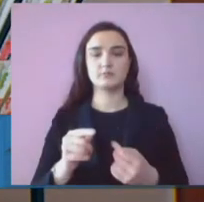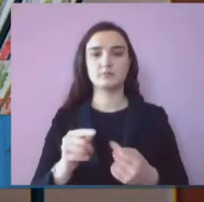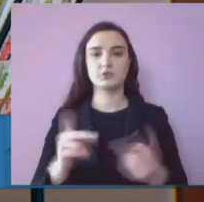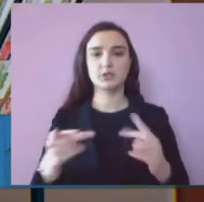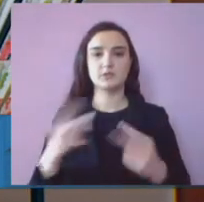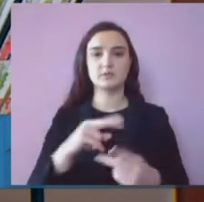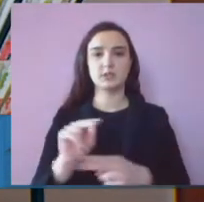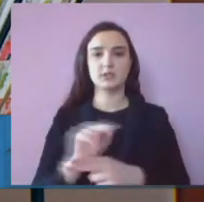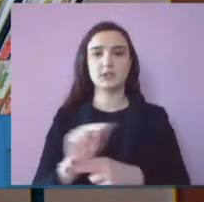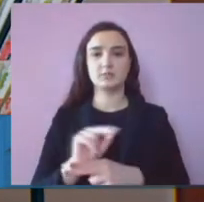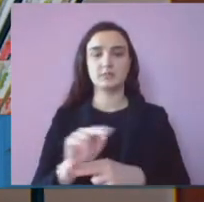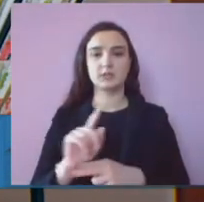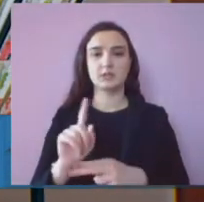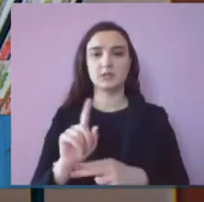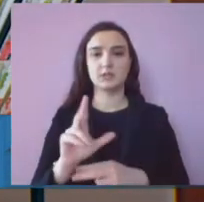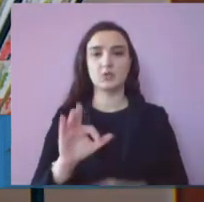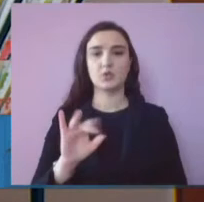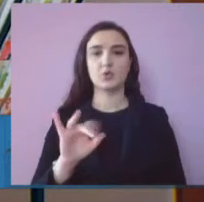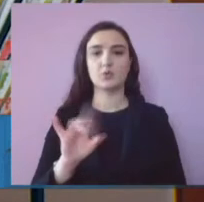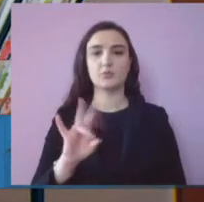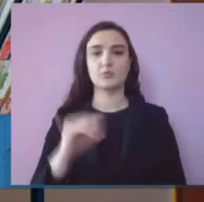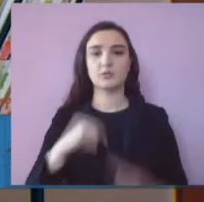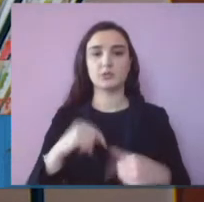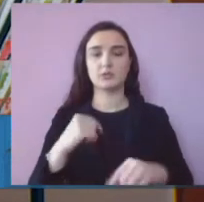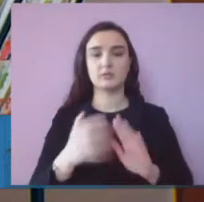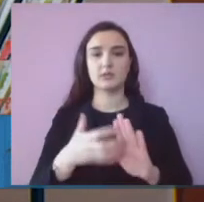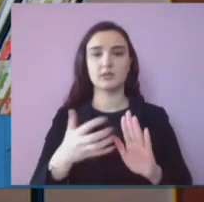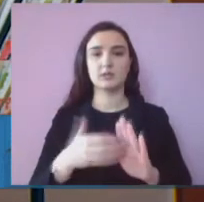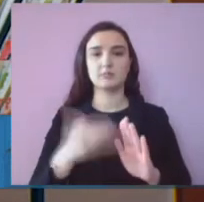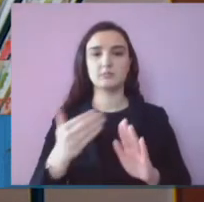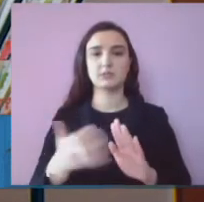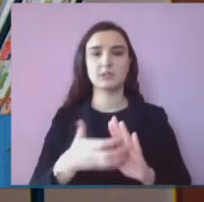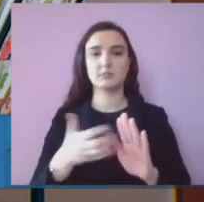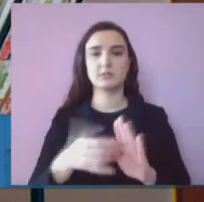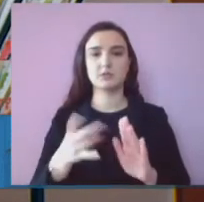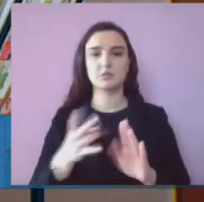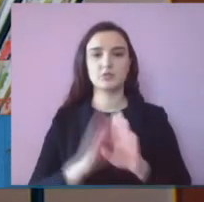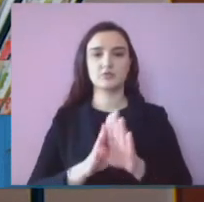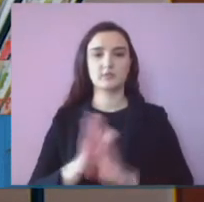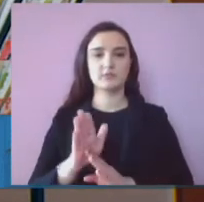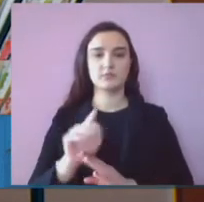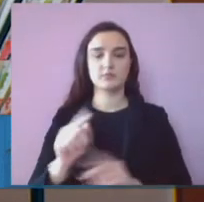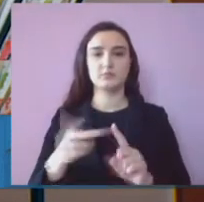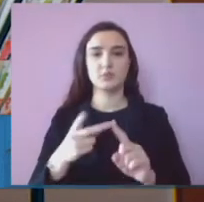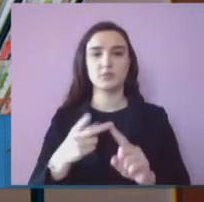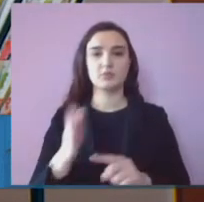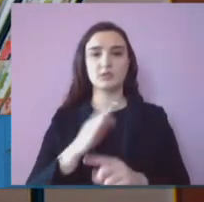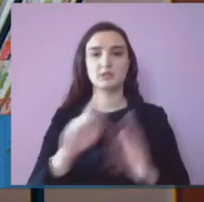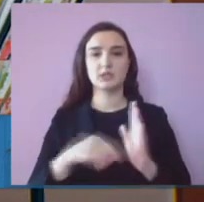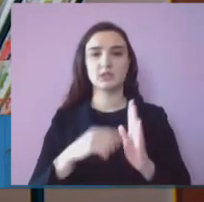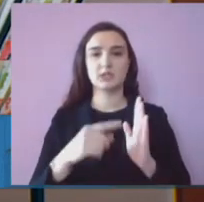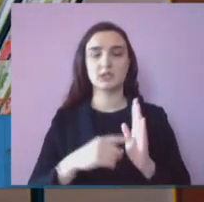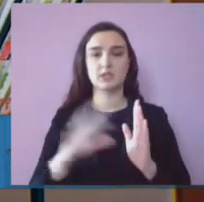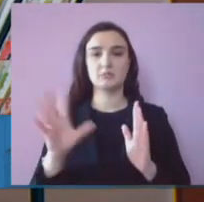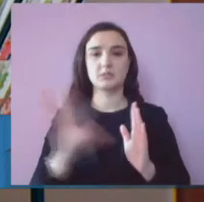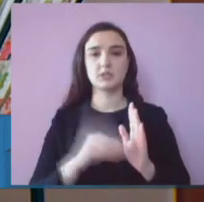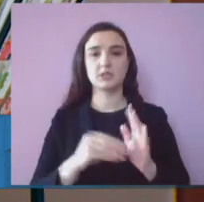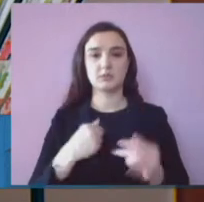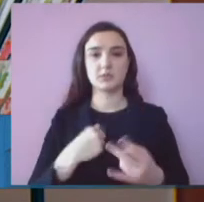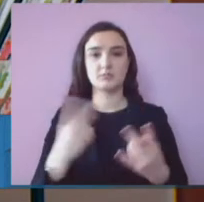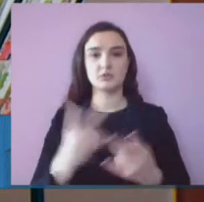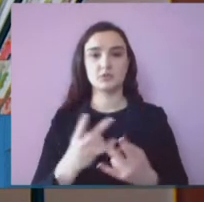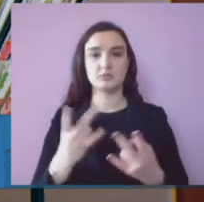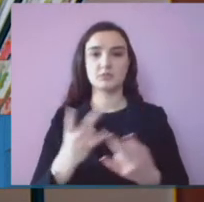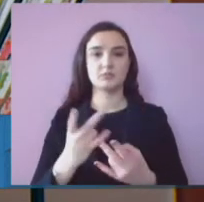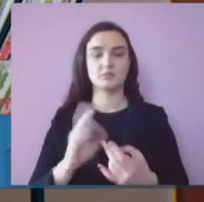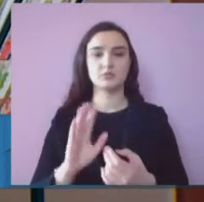რა ჰორმონიც გვაკლია, მისი დეფიციტი უნდა შევავსოთ. მეორე საკითხია, მთელი სიცოცხლე დამჭირდება თუ არა ეს?